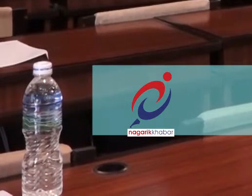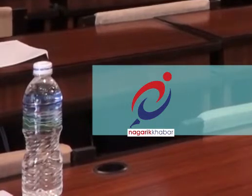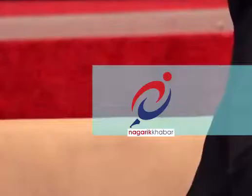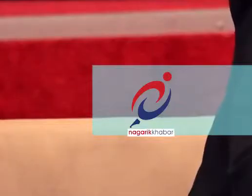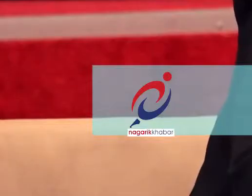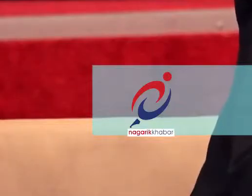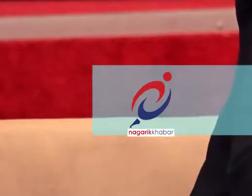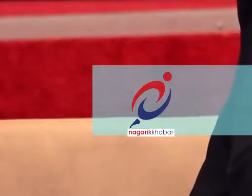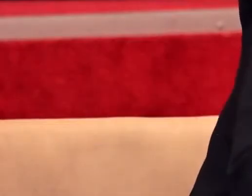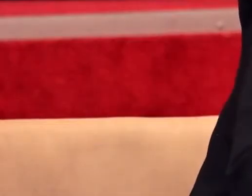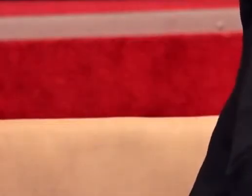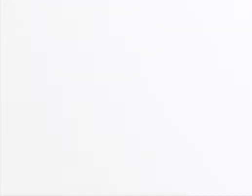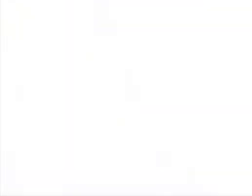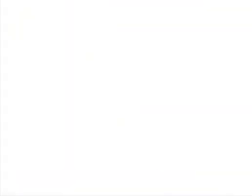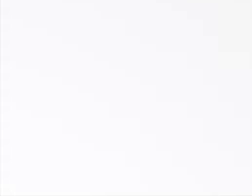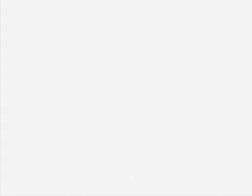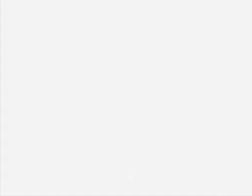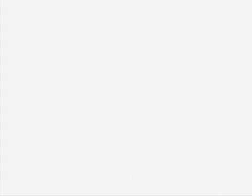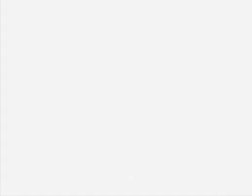वन मन्त्रालयलाई ध्यानाकर्षण।